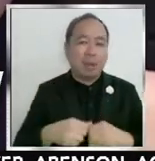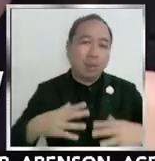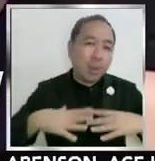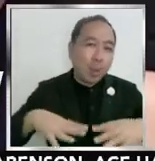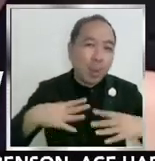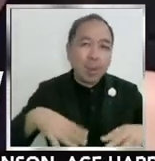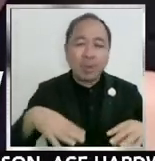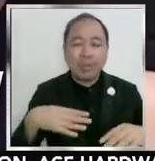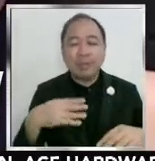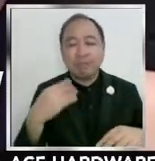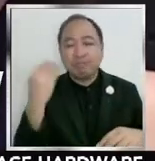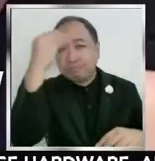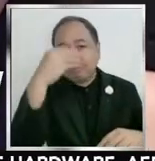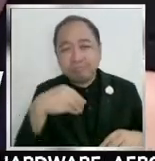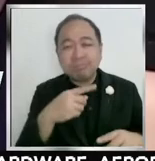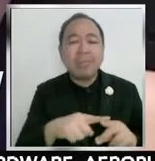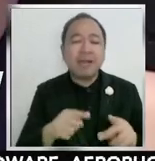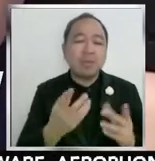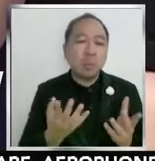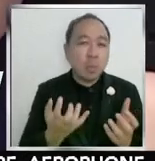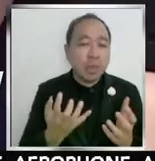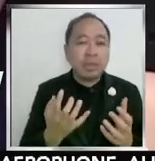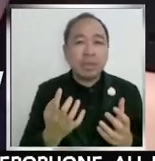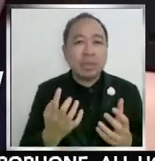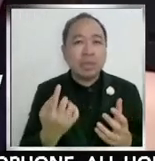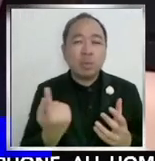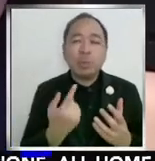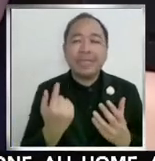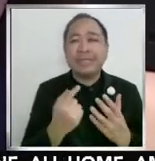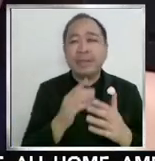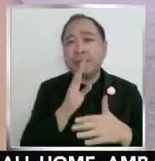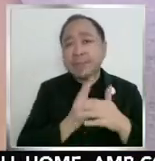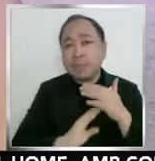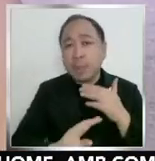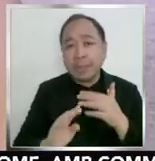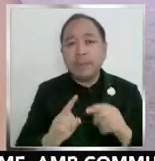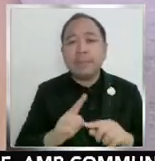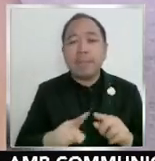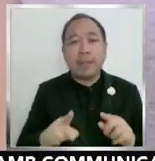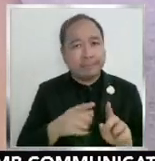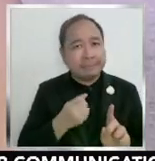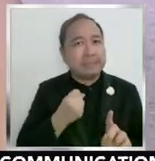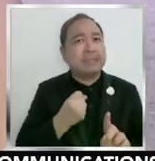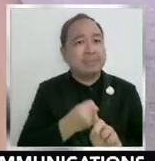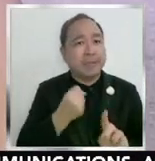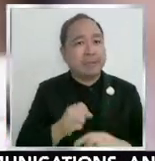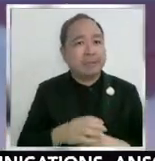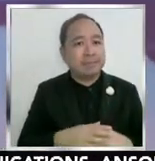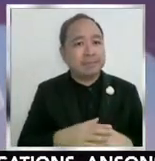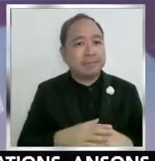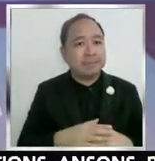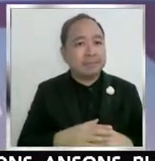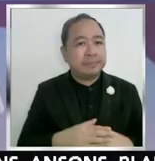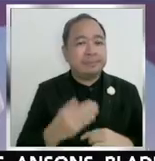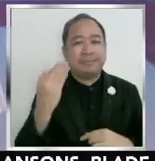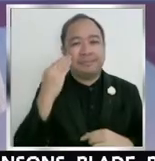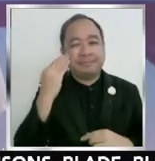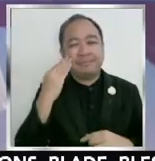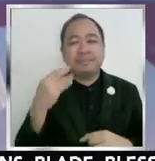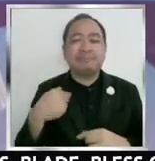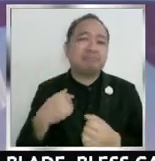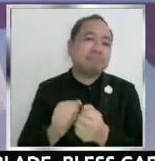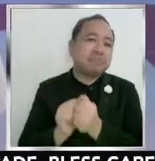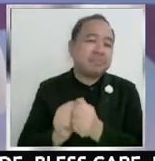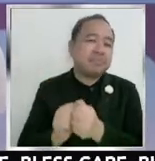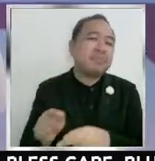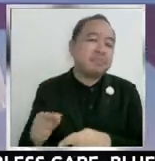wanted something simple but of course elegant. Alam ko naman na swak na talaga ako for her. Kanya-kanya na rin